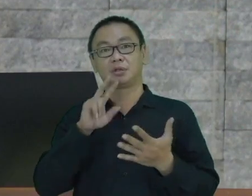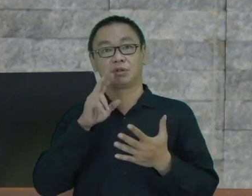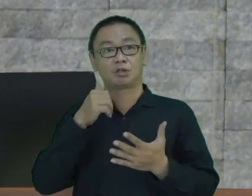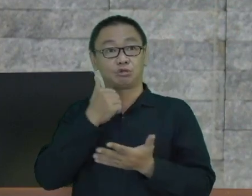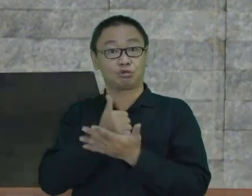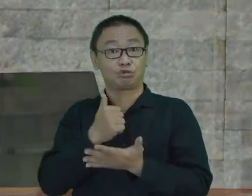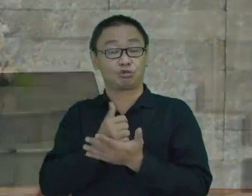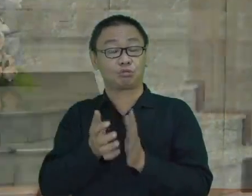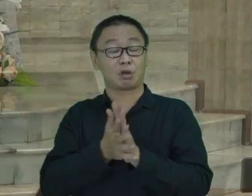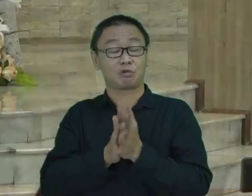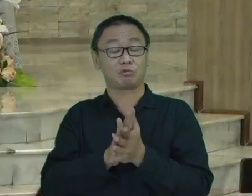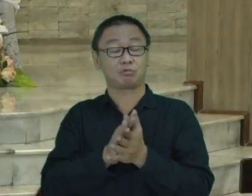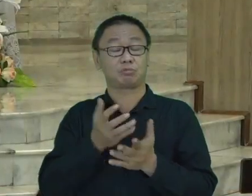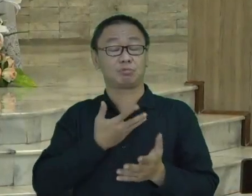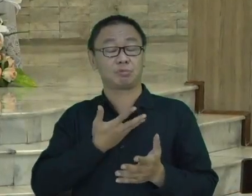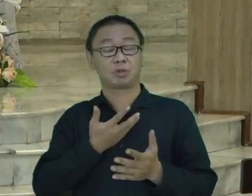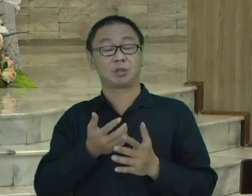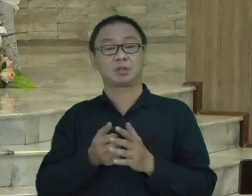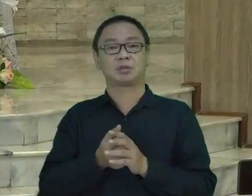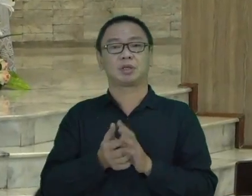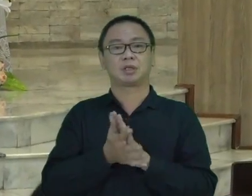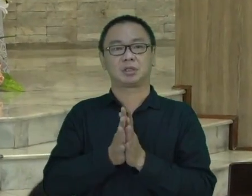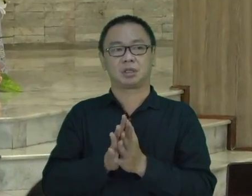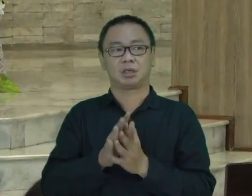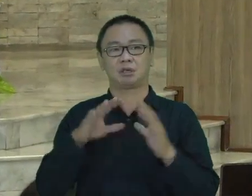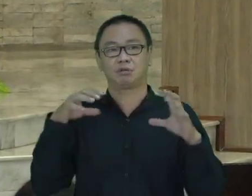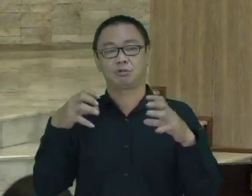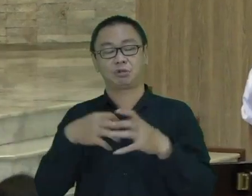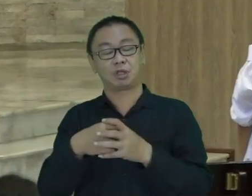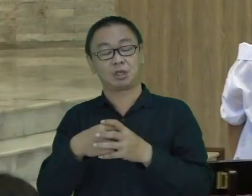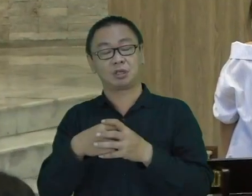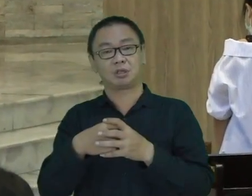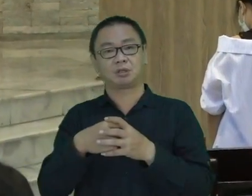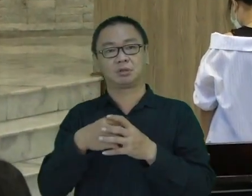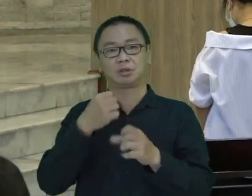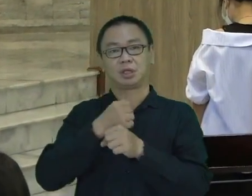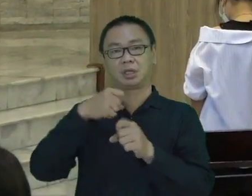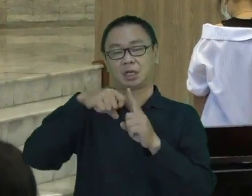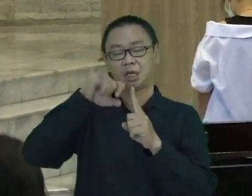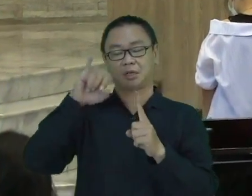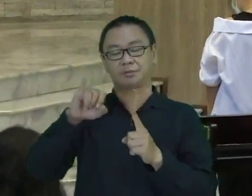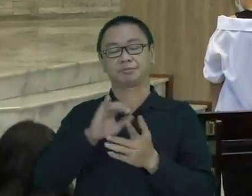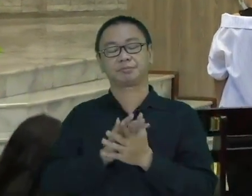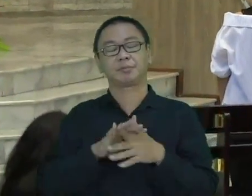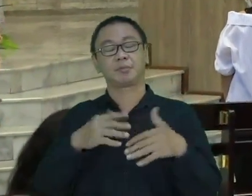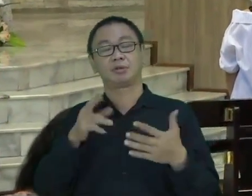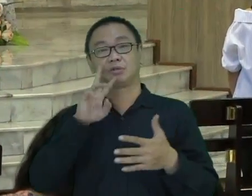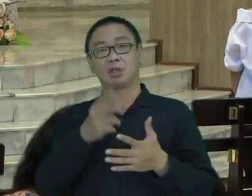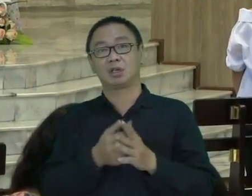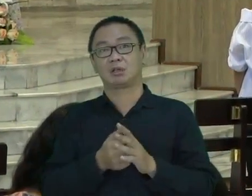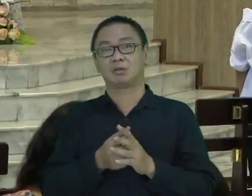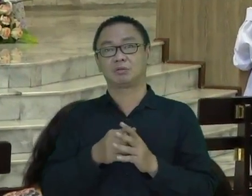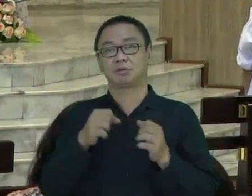sungguh-sungguh ingin menjadi anggota Gereja Kristen Indonesia? Apakah saudara berjanji untuk menerima dan